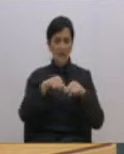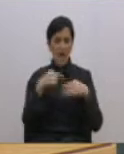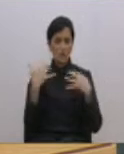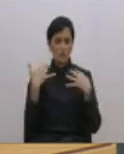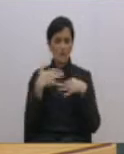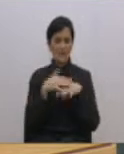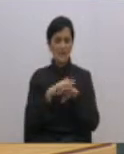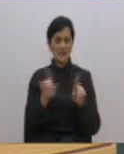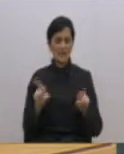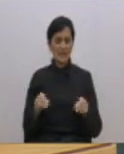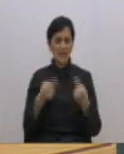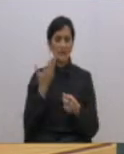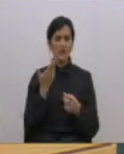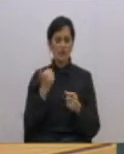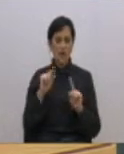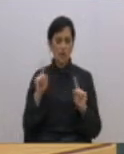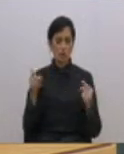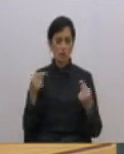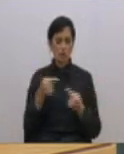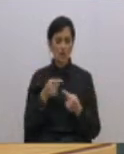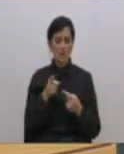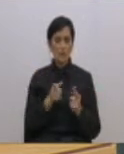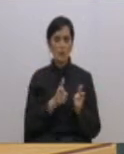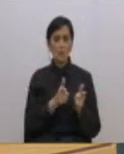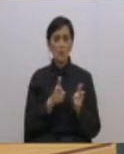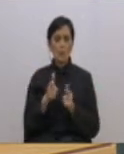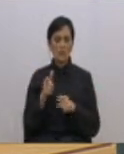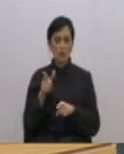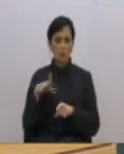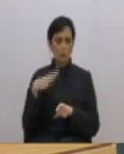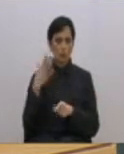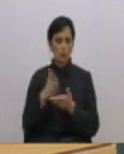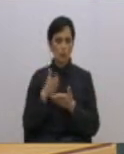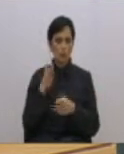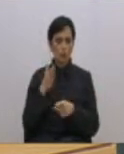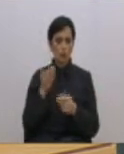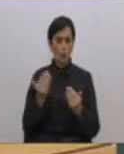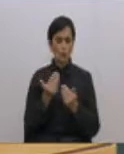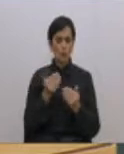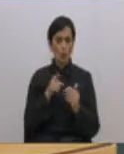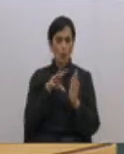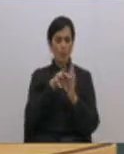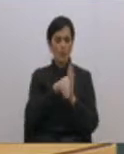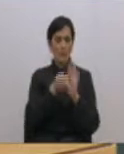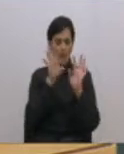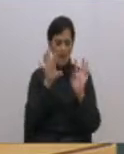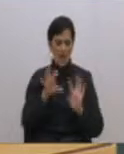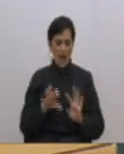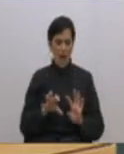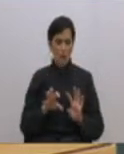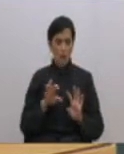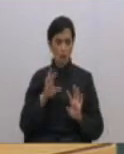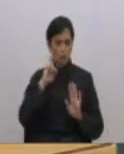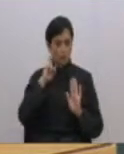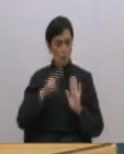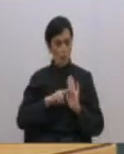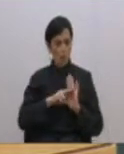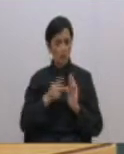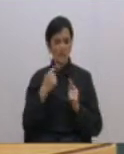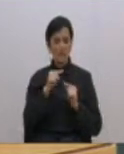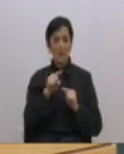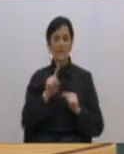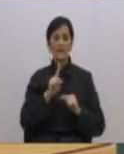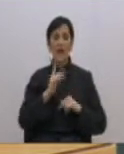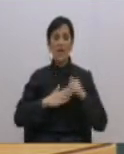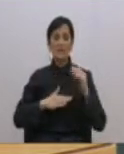მისთვის იყოს ბევრად უფრო მეტი, ის მომზადებული იყოს ამ ცხოვრებაში კანონმორჩილად დასაბრუნებლად. რა უწყობს